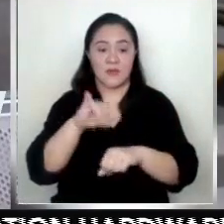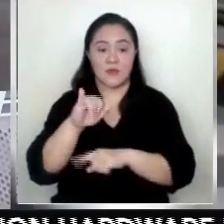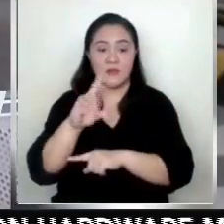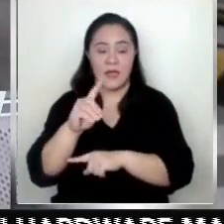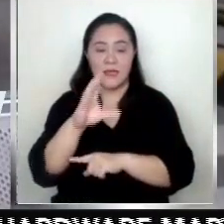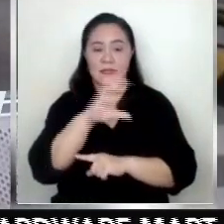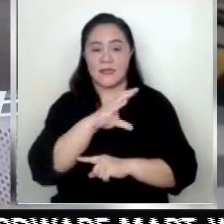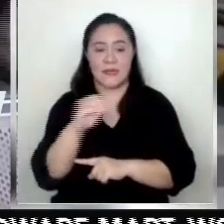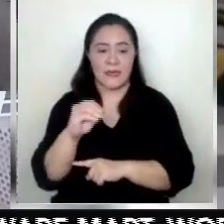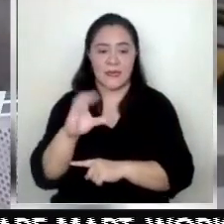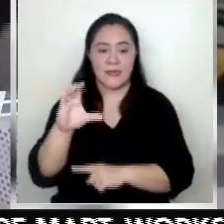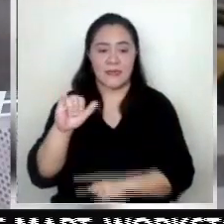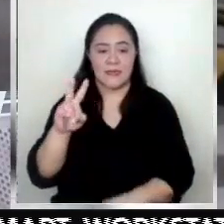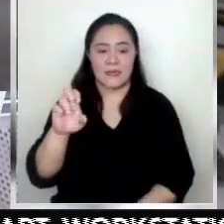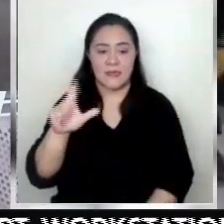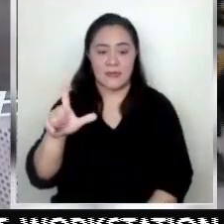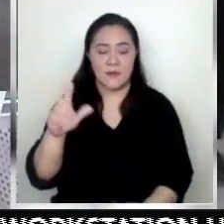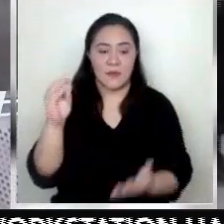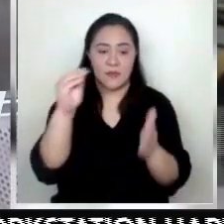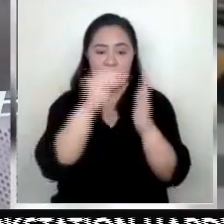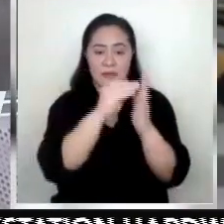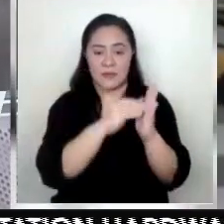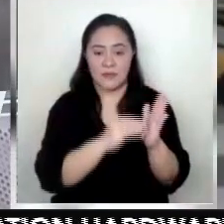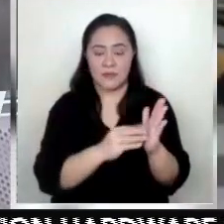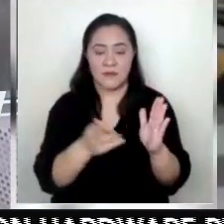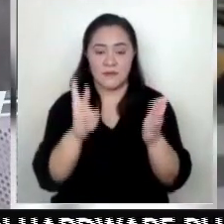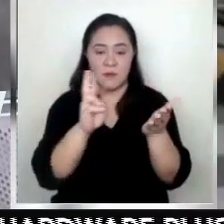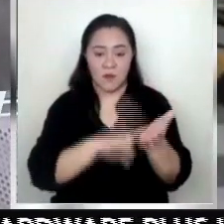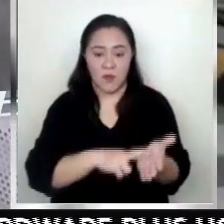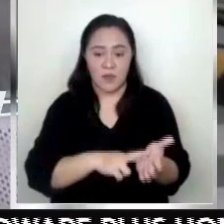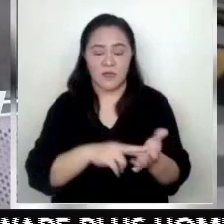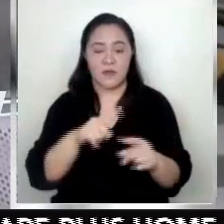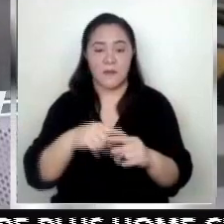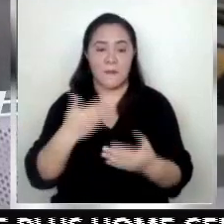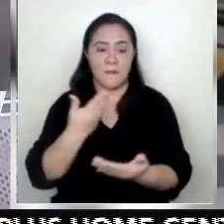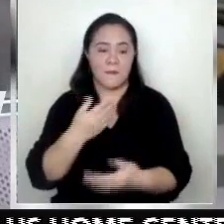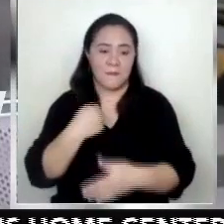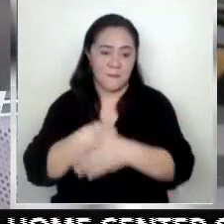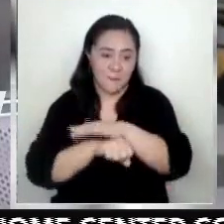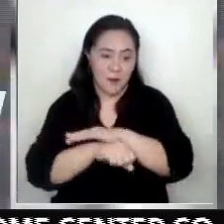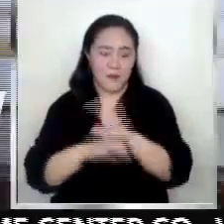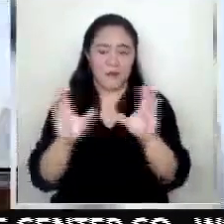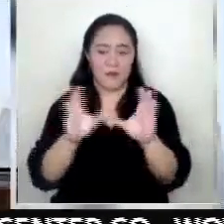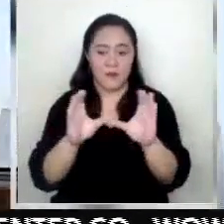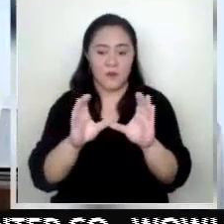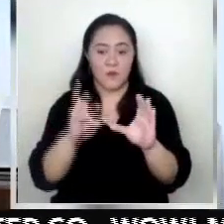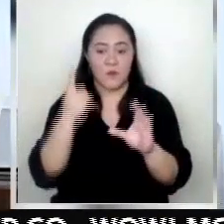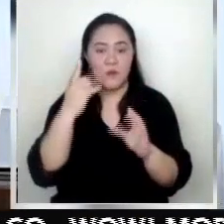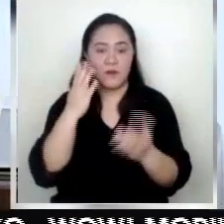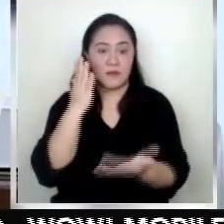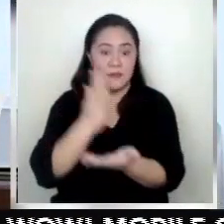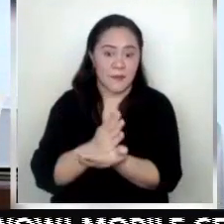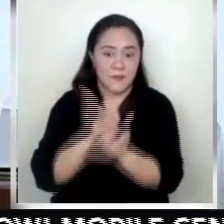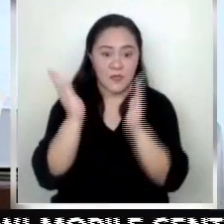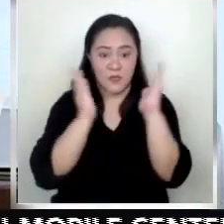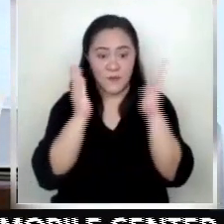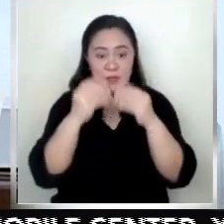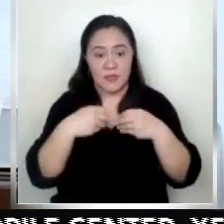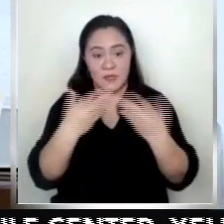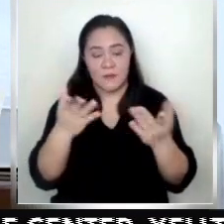lamang ng mga birth certificate at hindi kailangang itigil Ang pagbibigay serbisyo tungkol dito It's safe walang